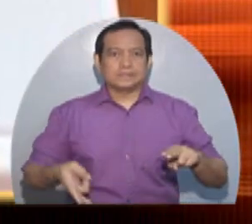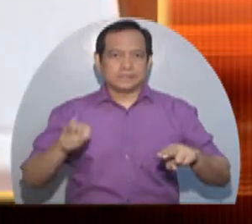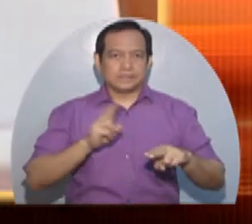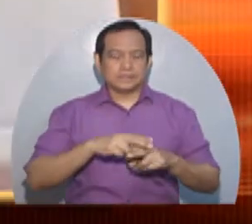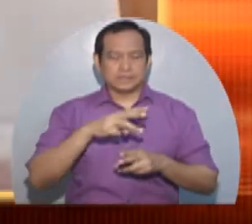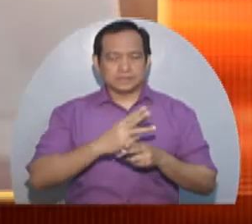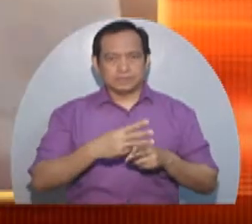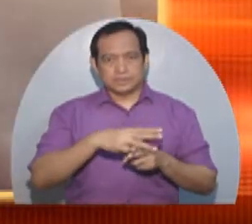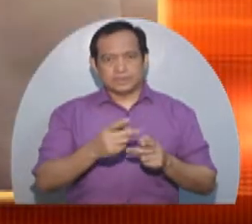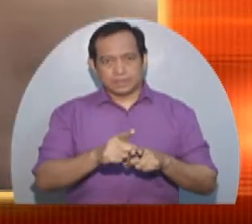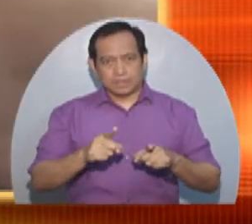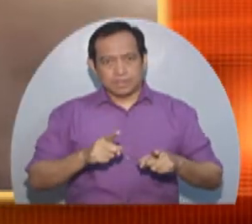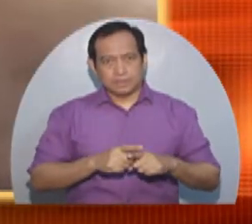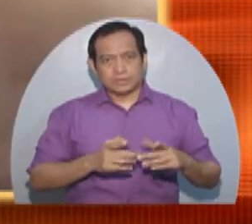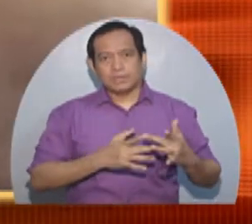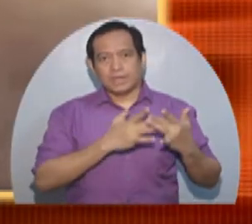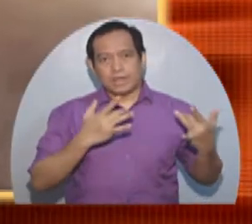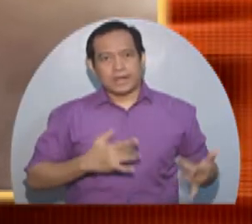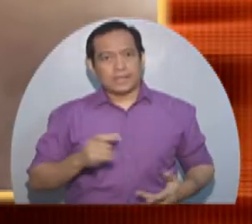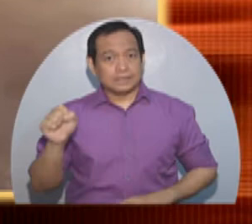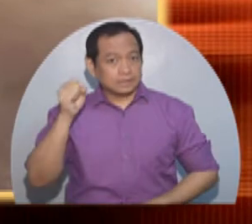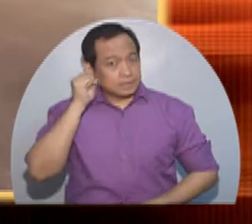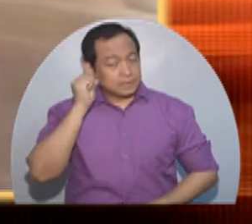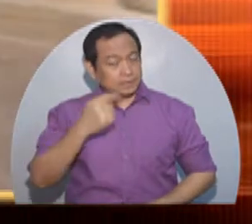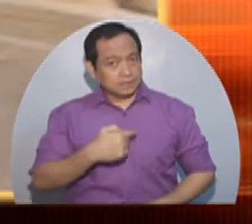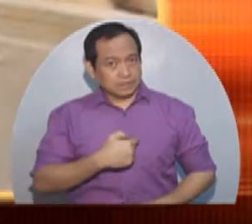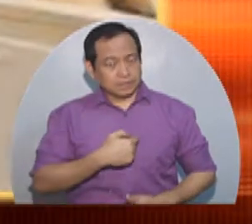timbang, at yung tinatawag na heart murmur.